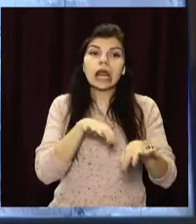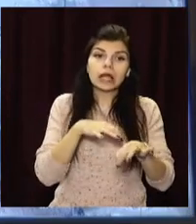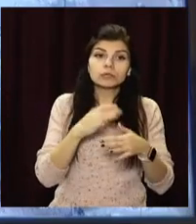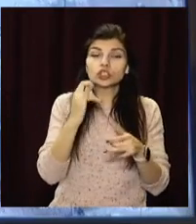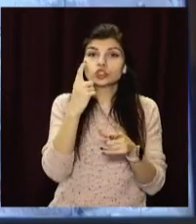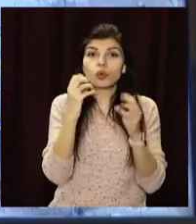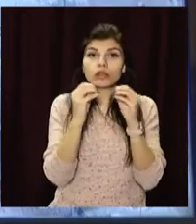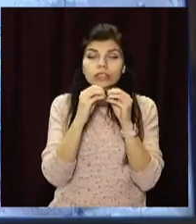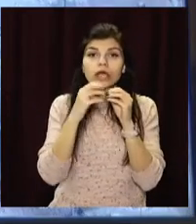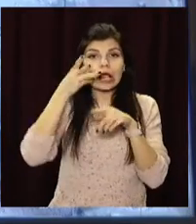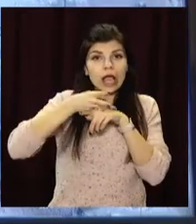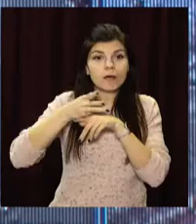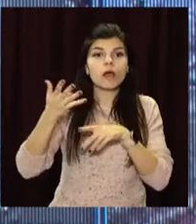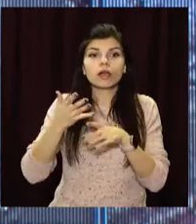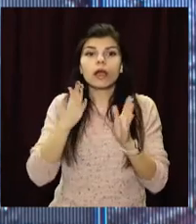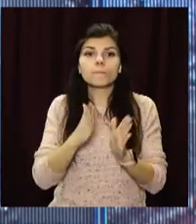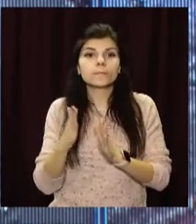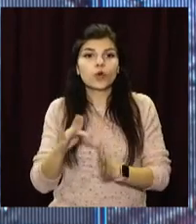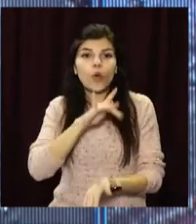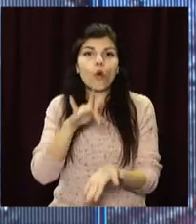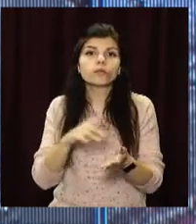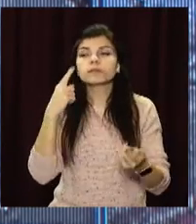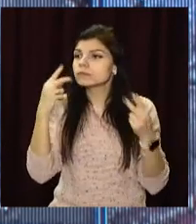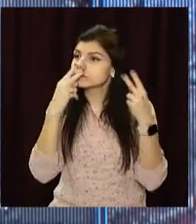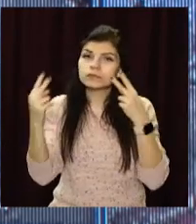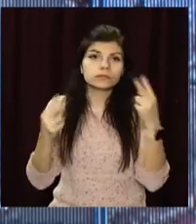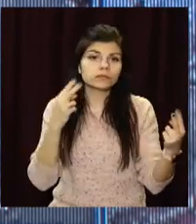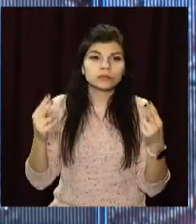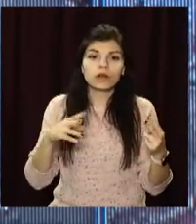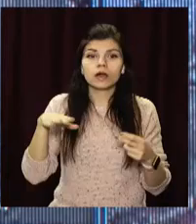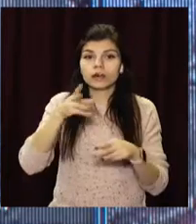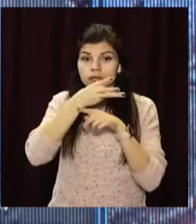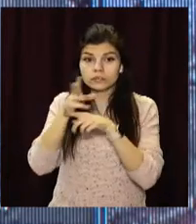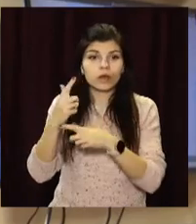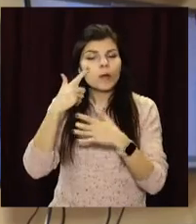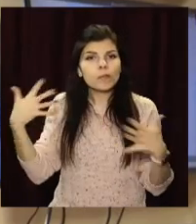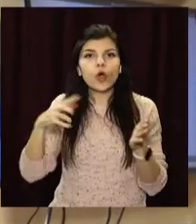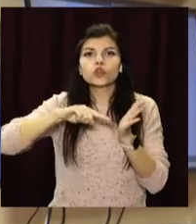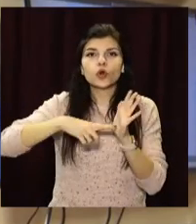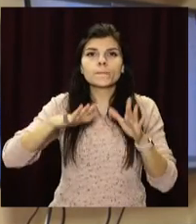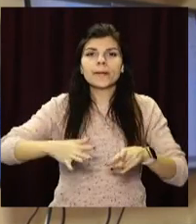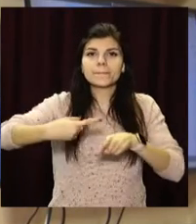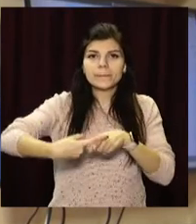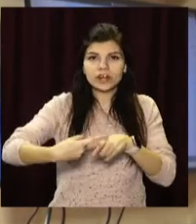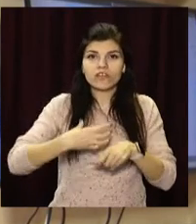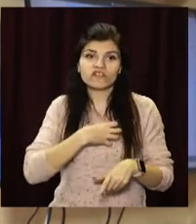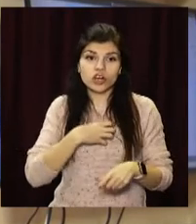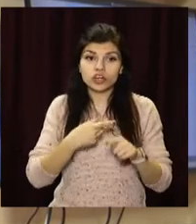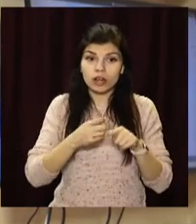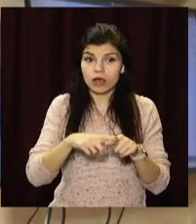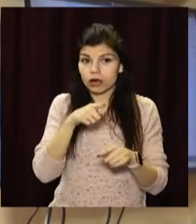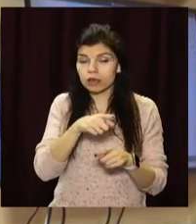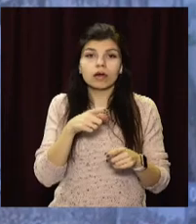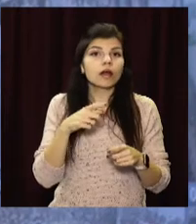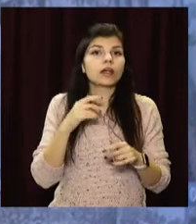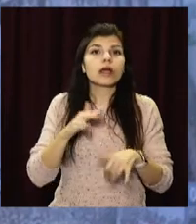камер, які одночасно відстежують правопорядок у місті. Відеоспостерігачі охоплюють найбільш важливі перехрестя. Ці матеріали незамінні